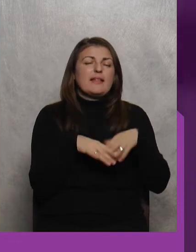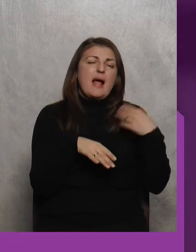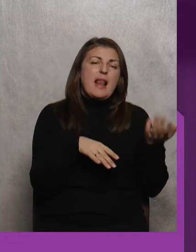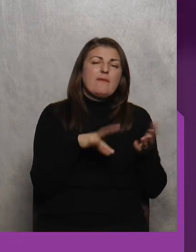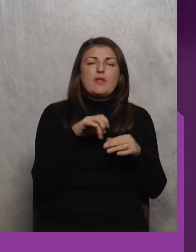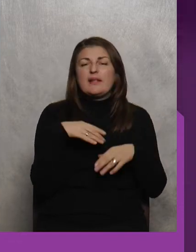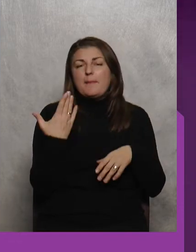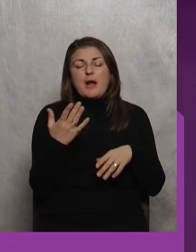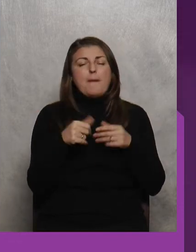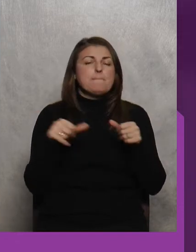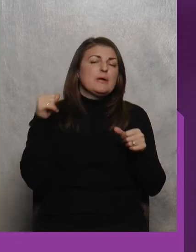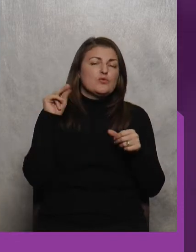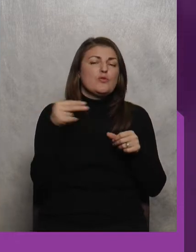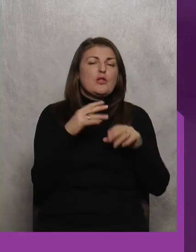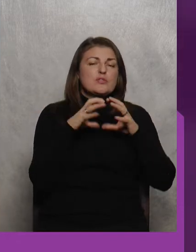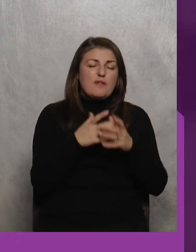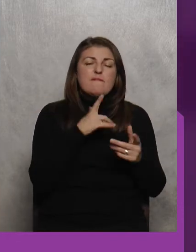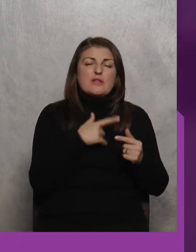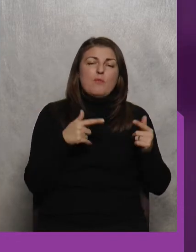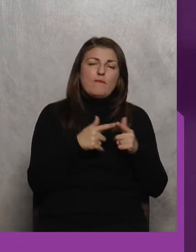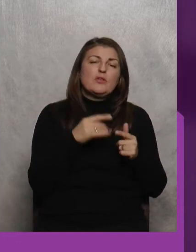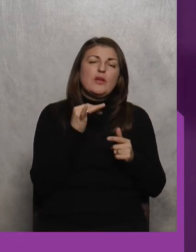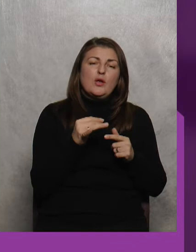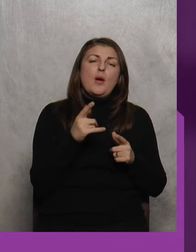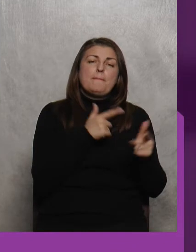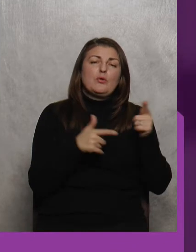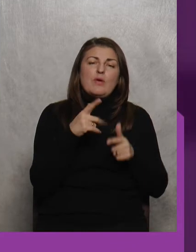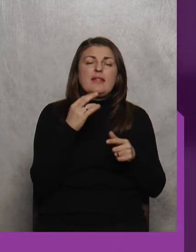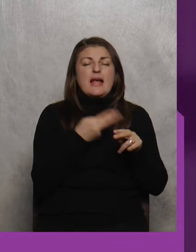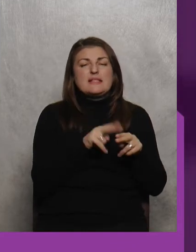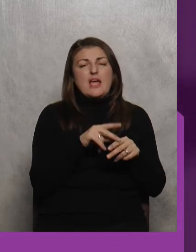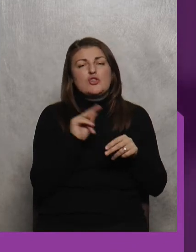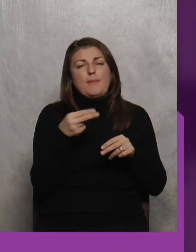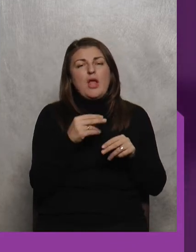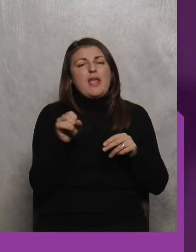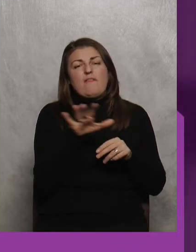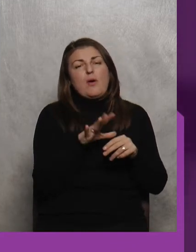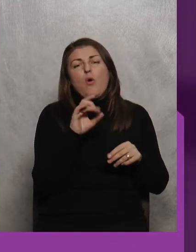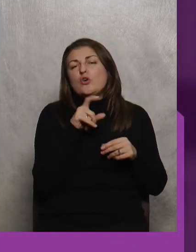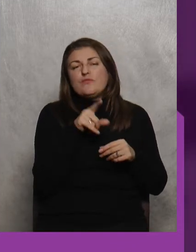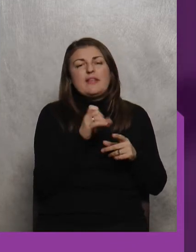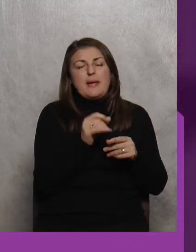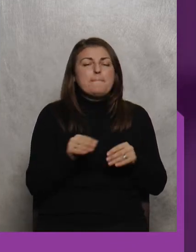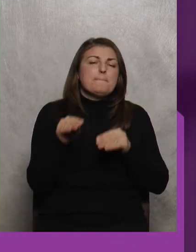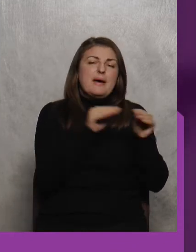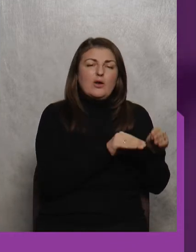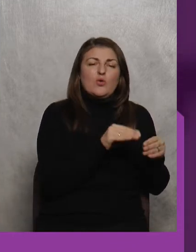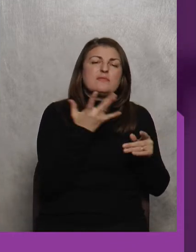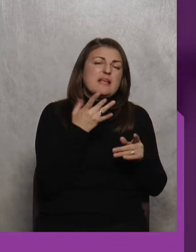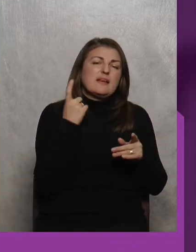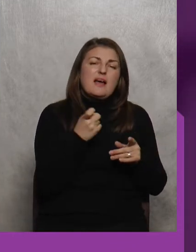і на праву минулого чемпіонату світу, відповідно, і підготувався і на цей чемпіонат Європи, хоч він і переносився декілька